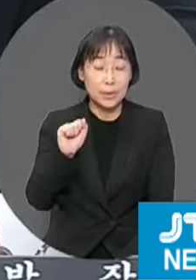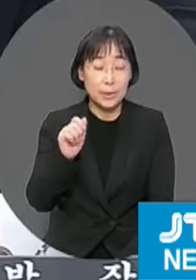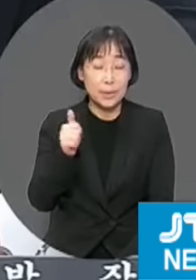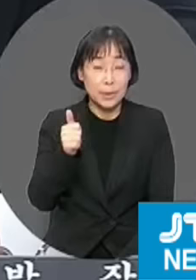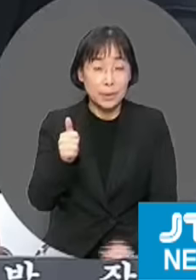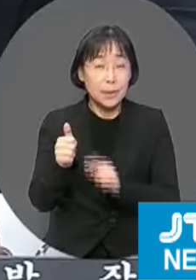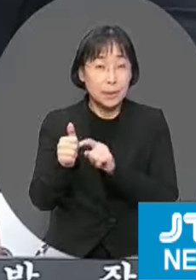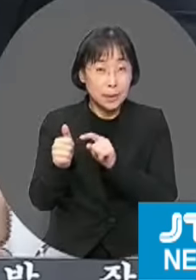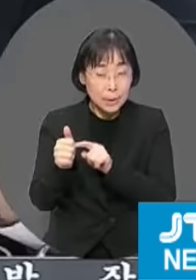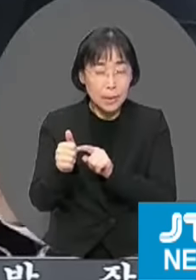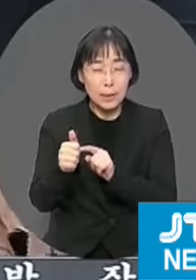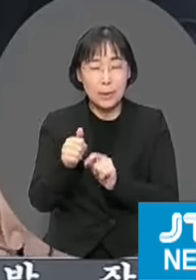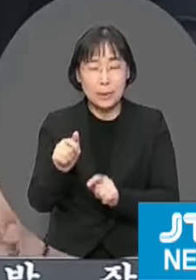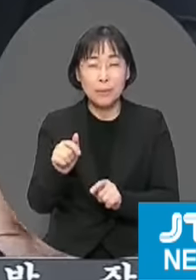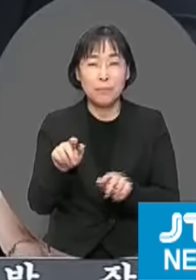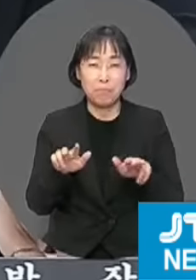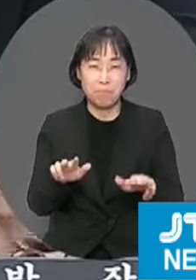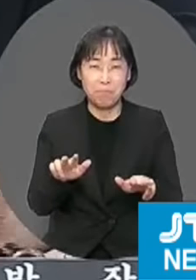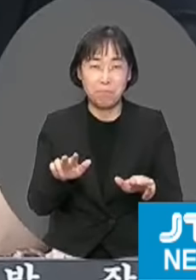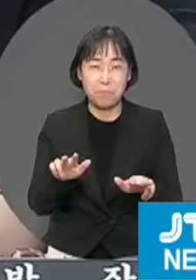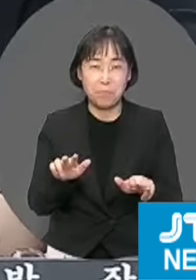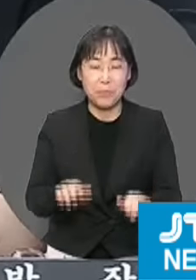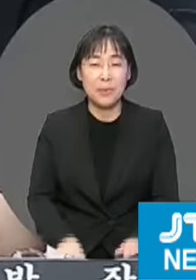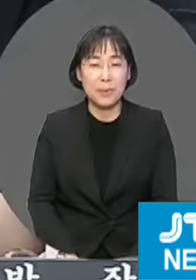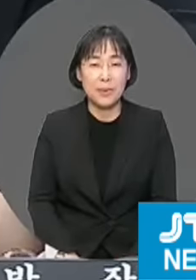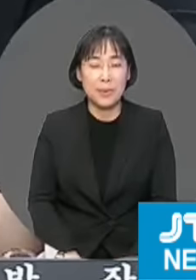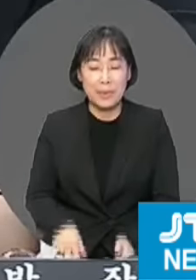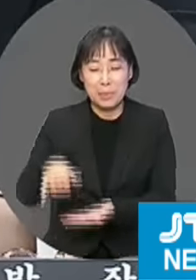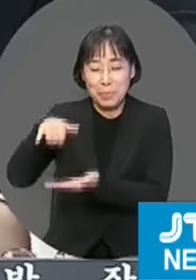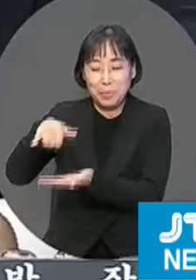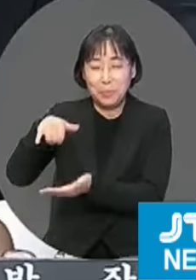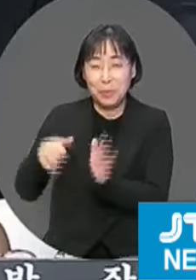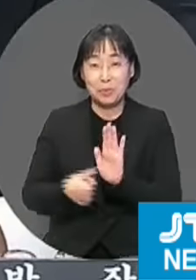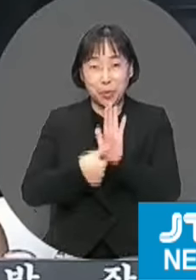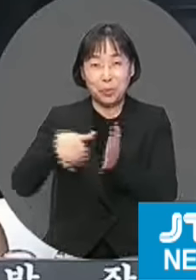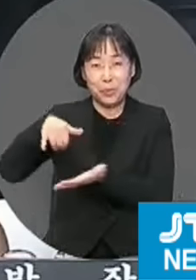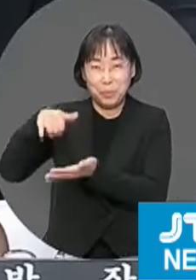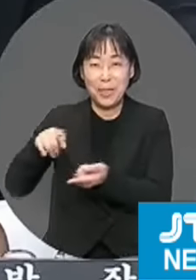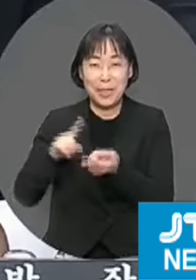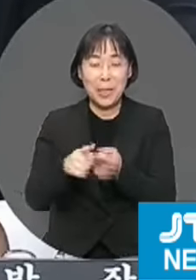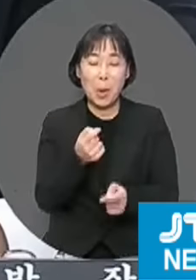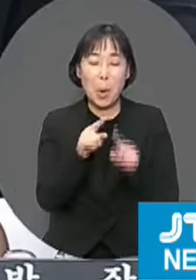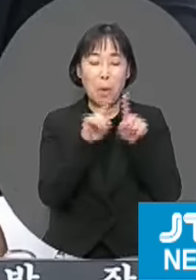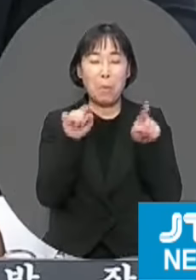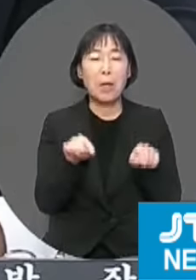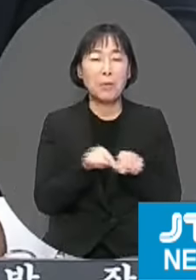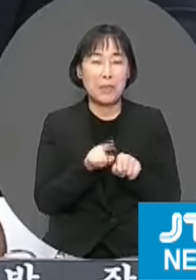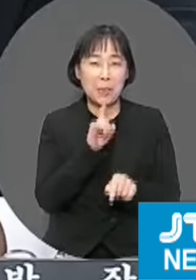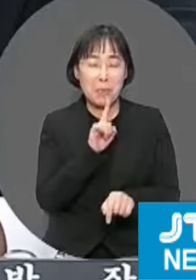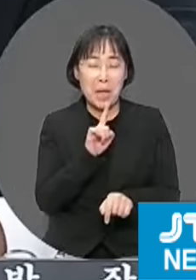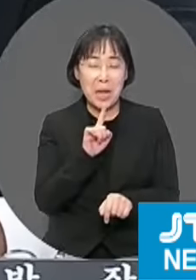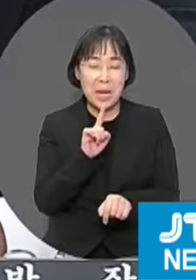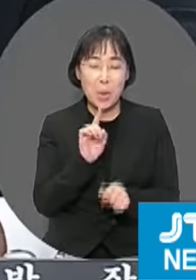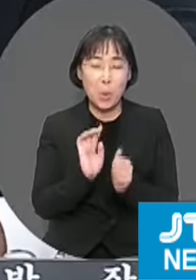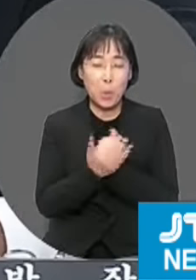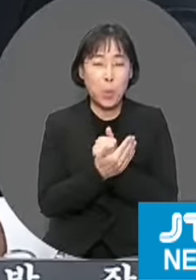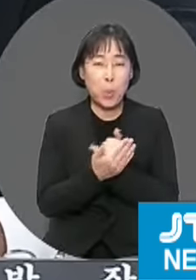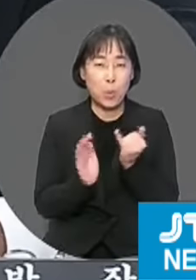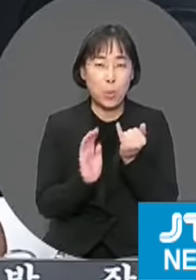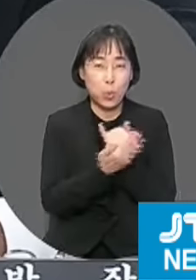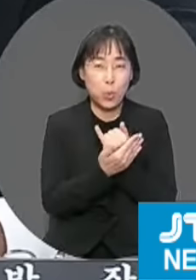잘 순화시켜서 표현한 것에 대한 보답의 맥락이다 그렇게 생각하십니까? 그렇게 생각하지 않습니다. 예. 이 부분은 저랑 생각이